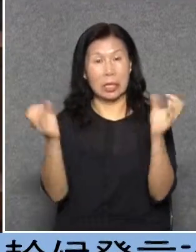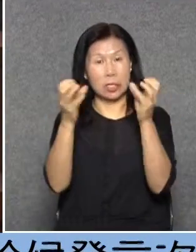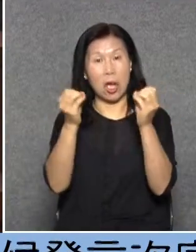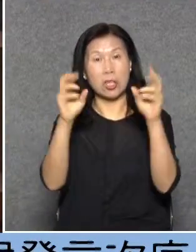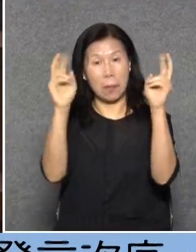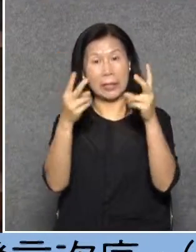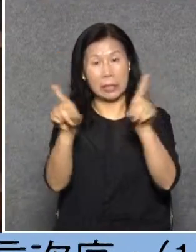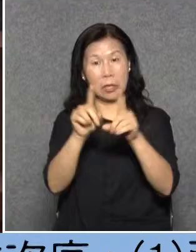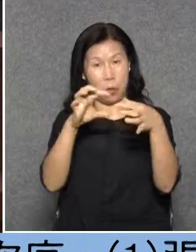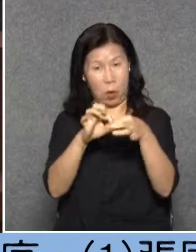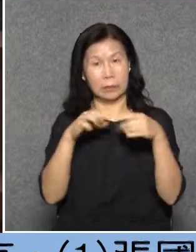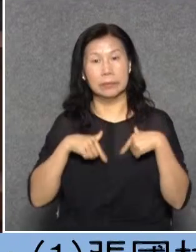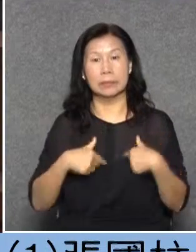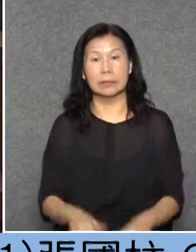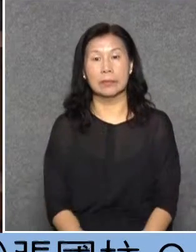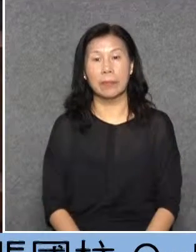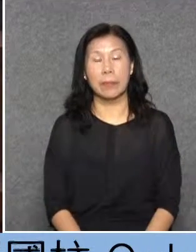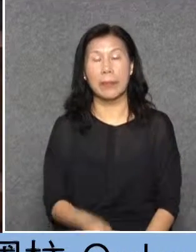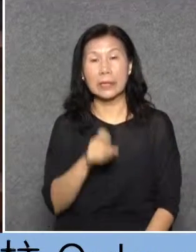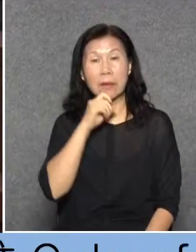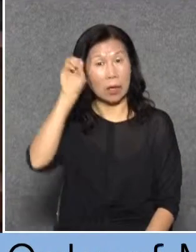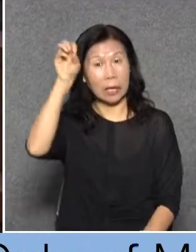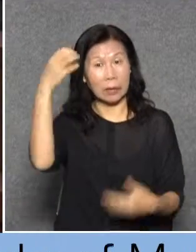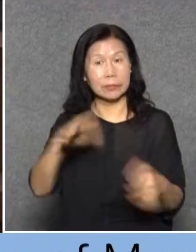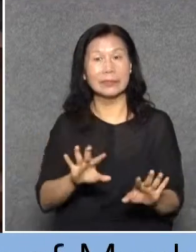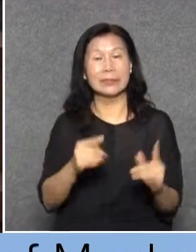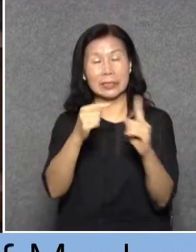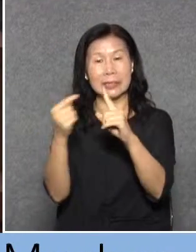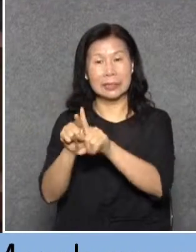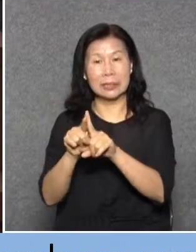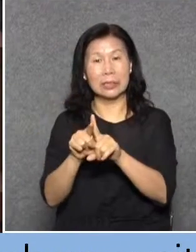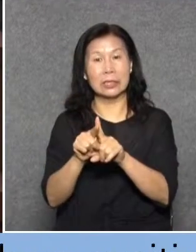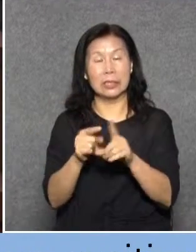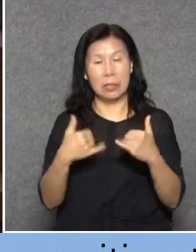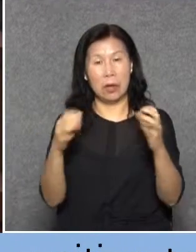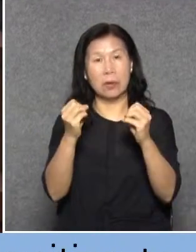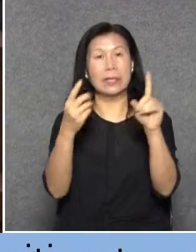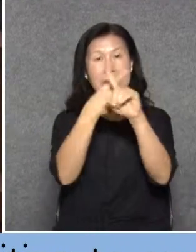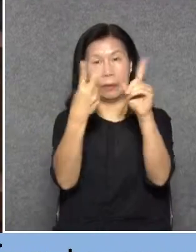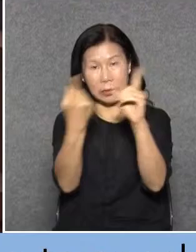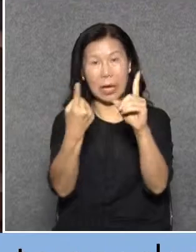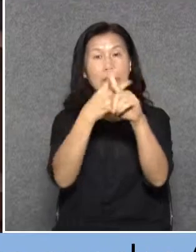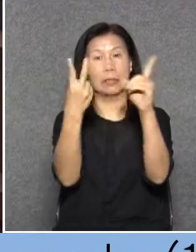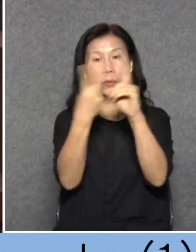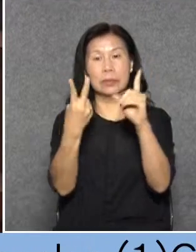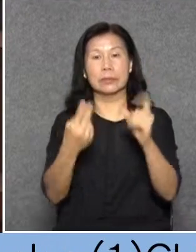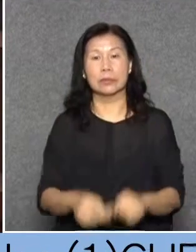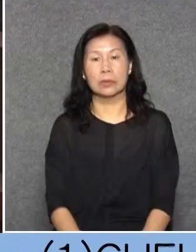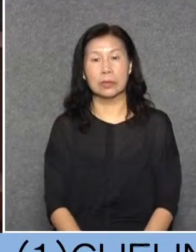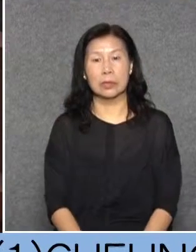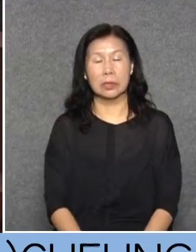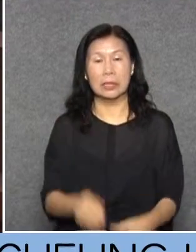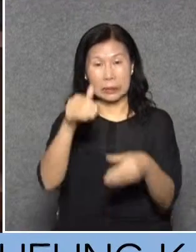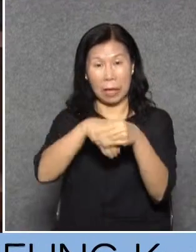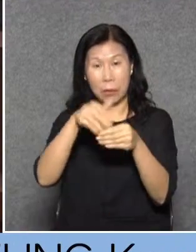問題。主席，睇返有關嘅動議呢，當然係大家都知道議事規則11条、12条呢，基本上呢，過與不過